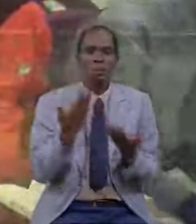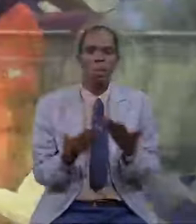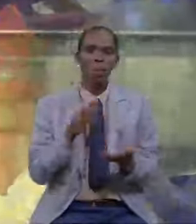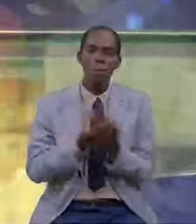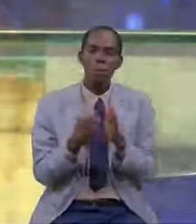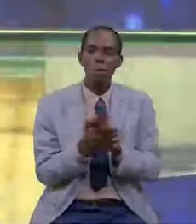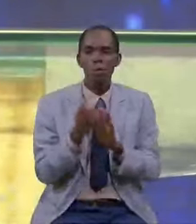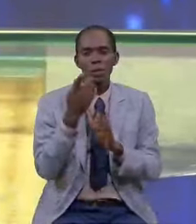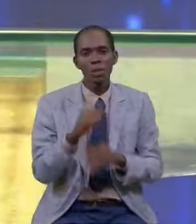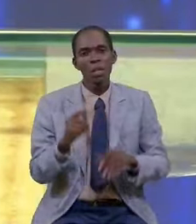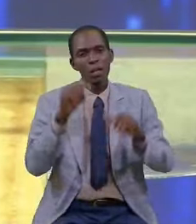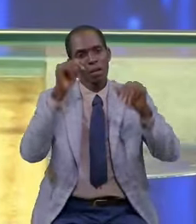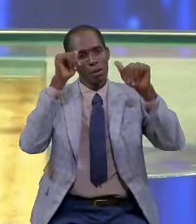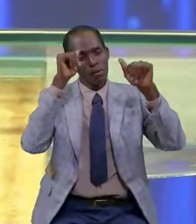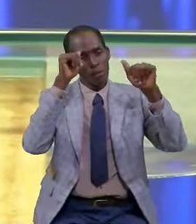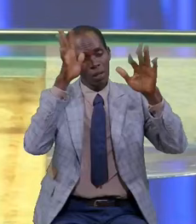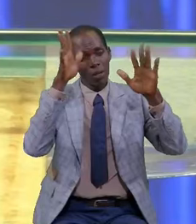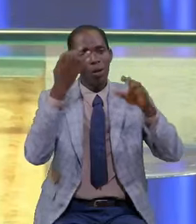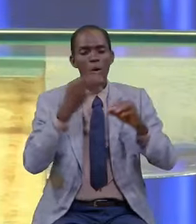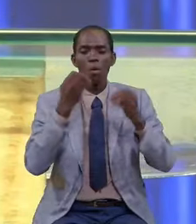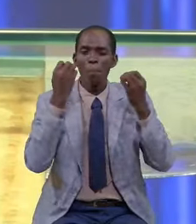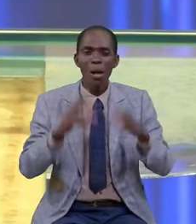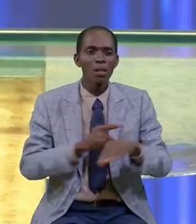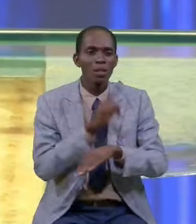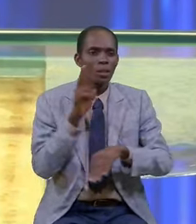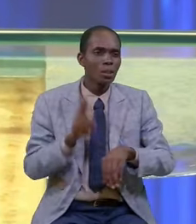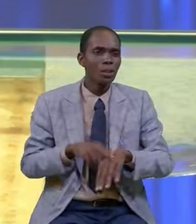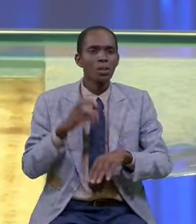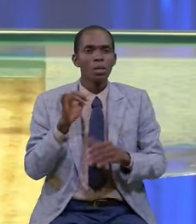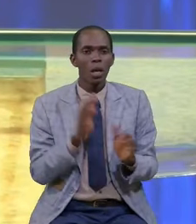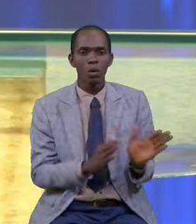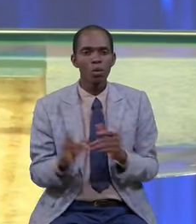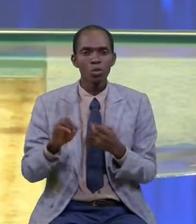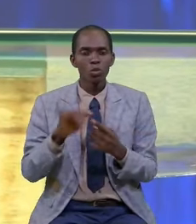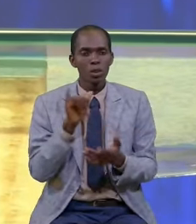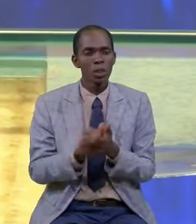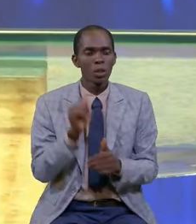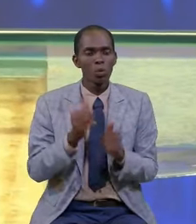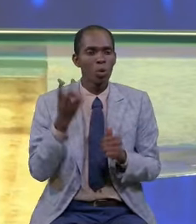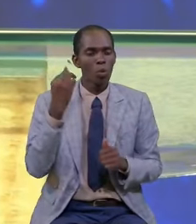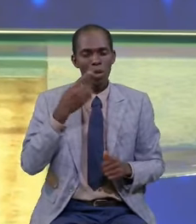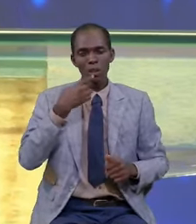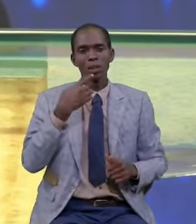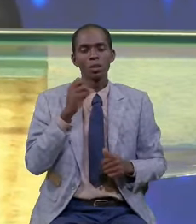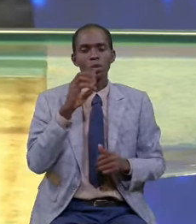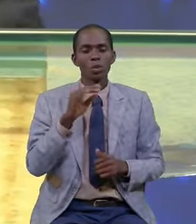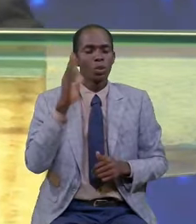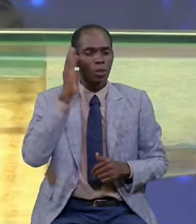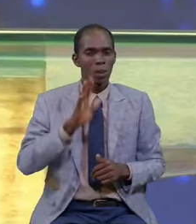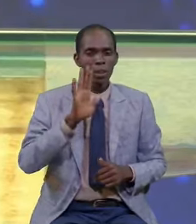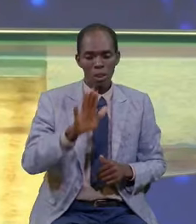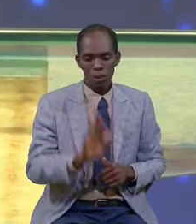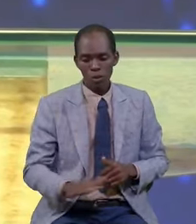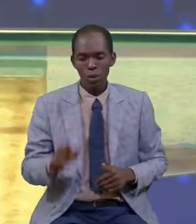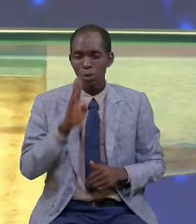d'un grand nombre de nations, selon ce qui lui avait été dit, telle sera ta postérité. Et ça